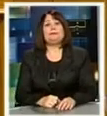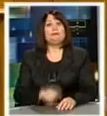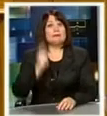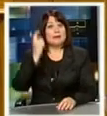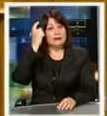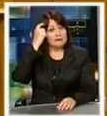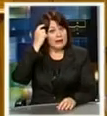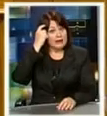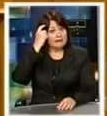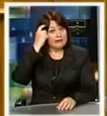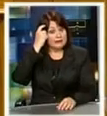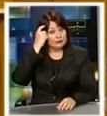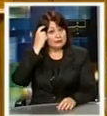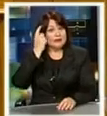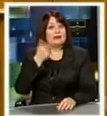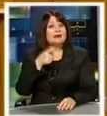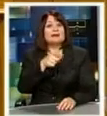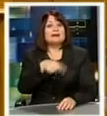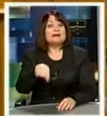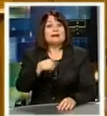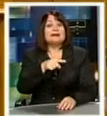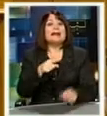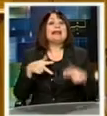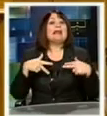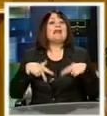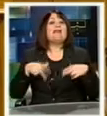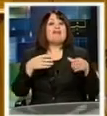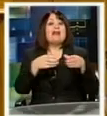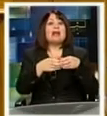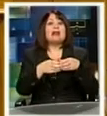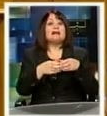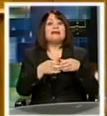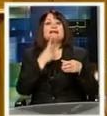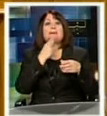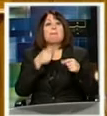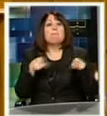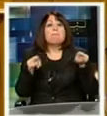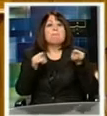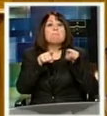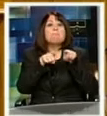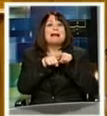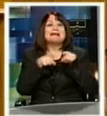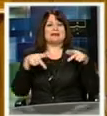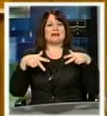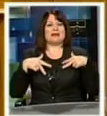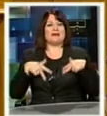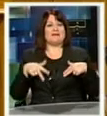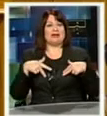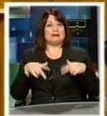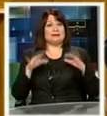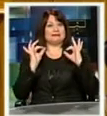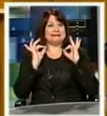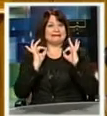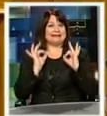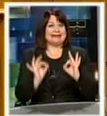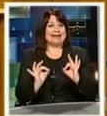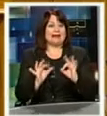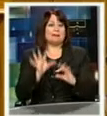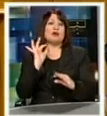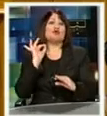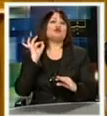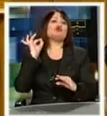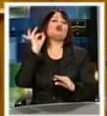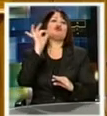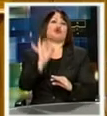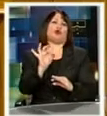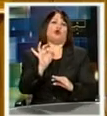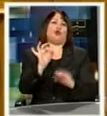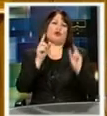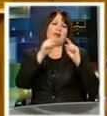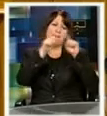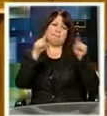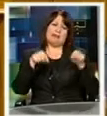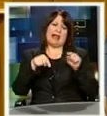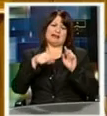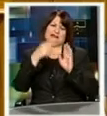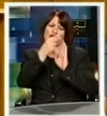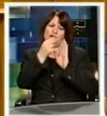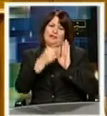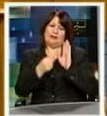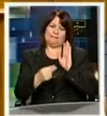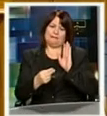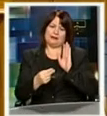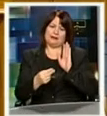αντιλαμβανόμαστε αυτή την κυβέρνηση ως μια συγκυβέρνηση με συγκεκριμένο στόχο και πλαίσιο που